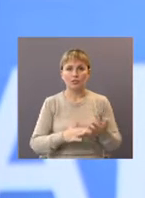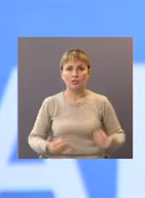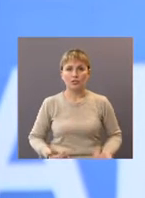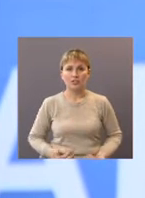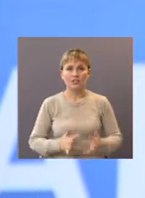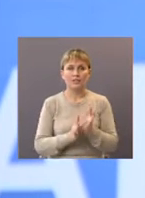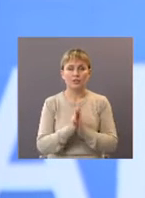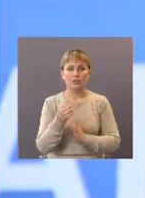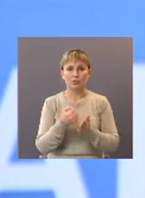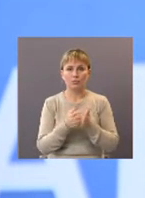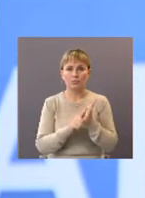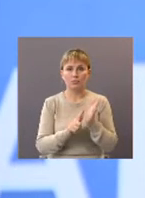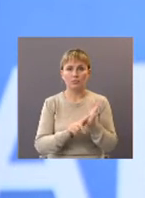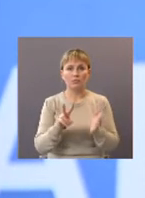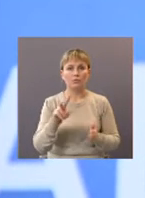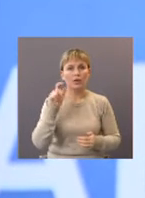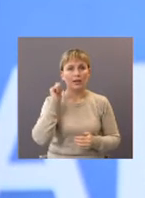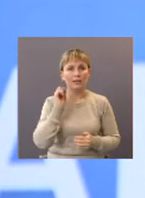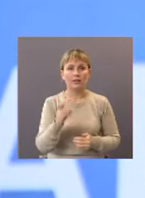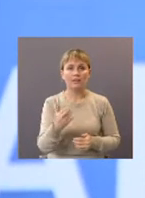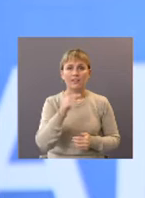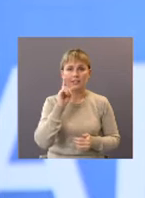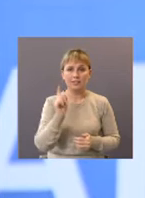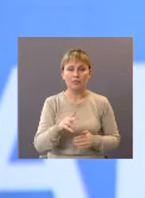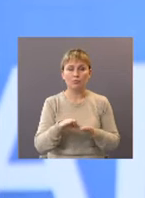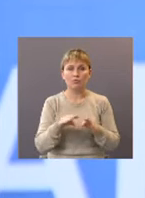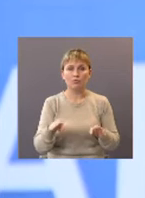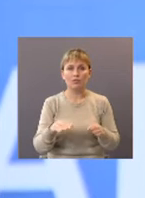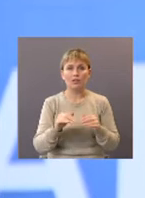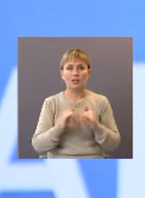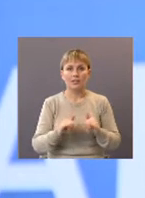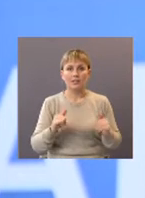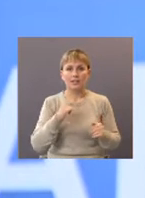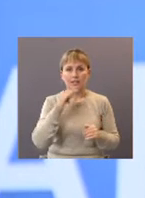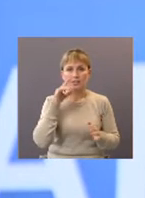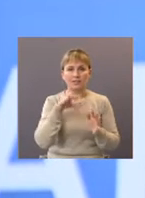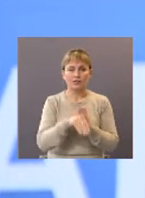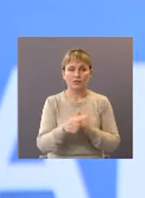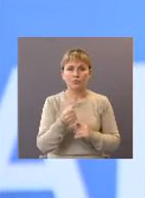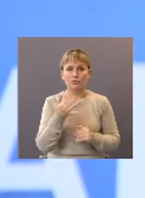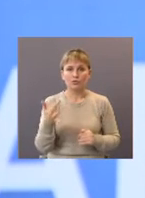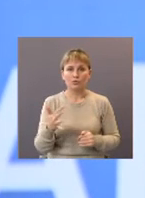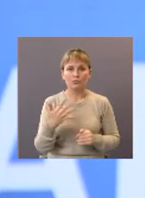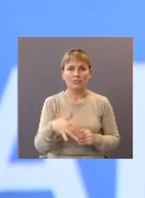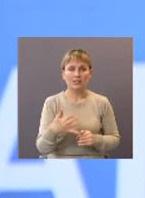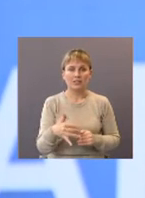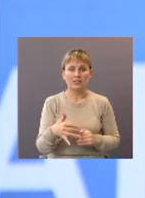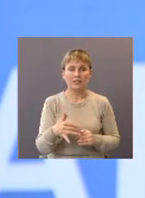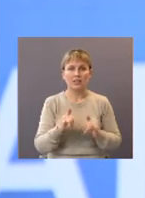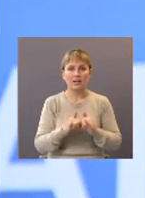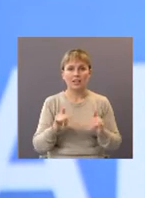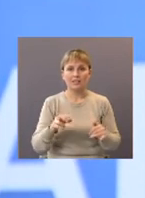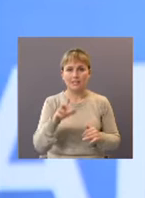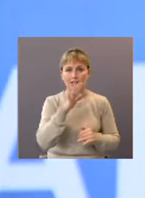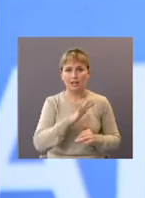выросла до 72 лет. Как вы знаете, по уровню развития Казахстан вошел в число 50 развитых